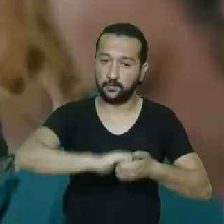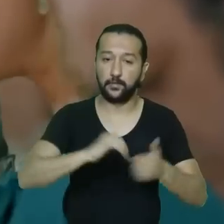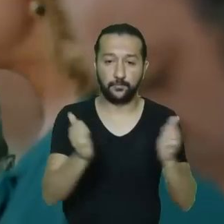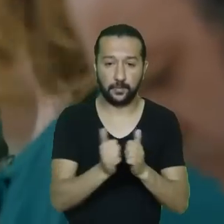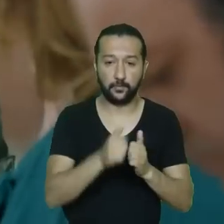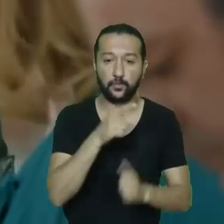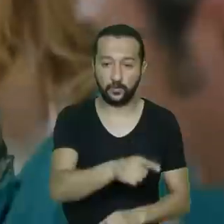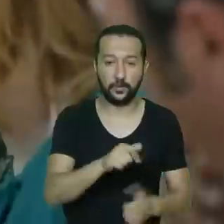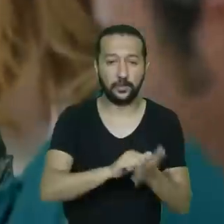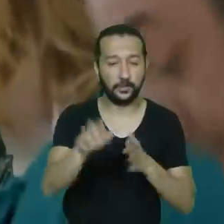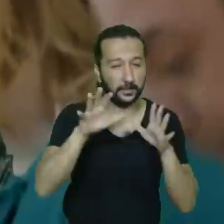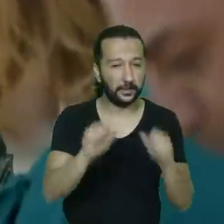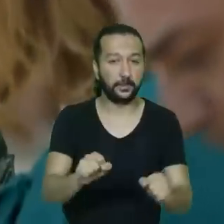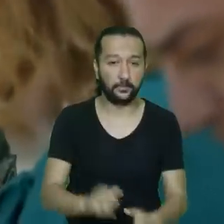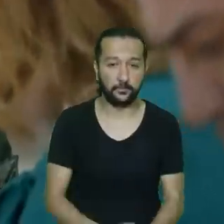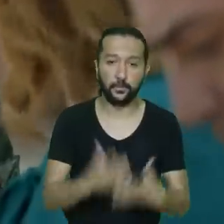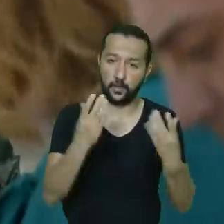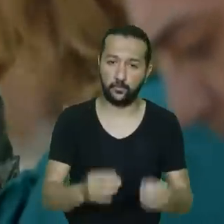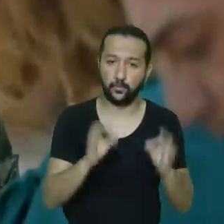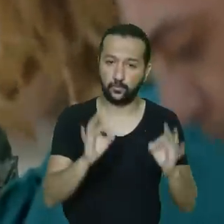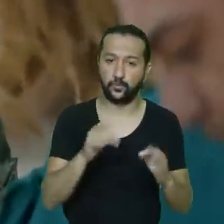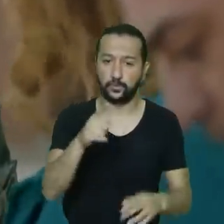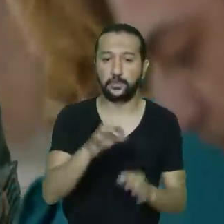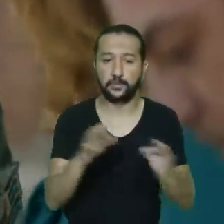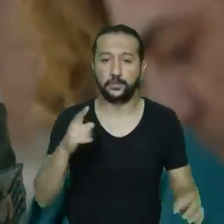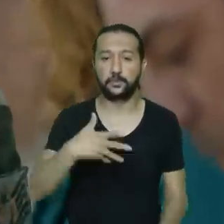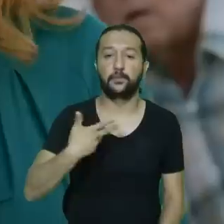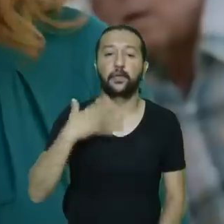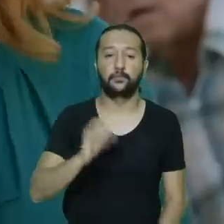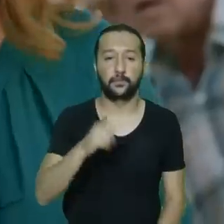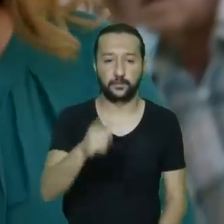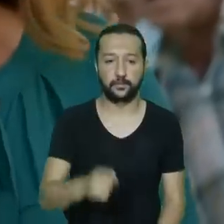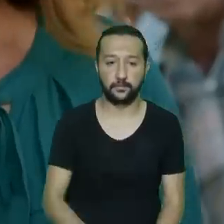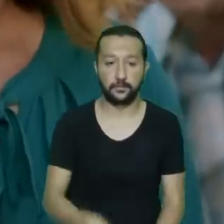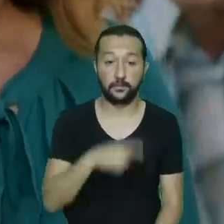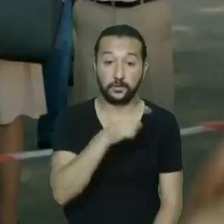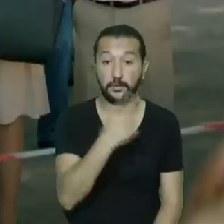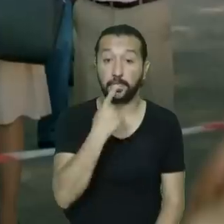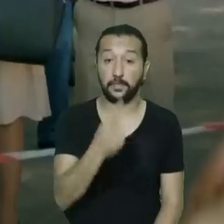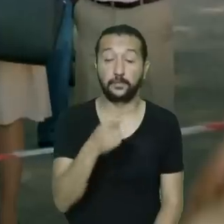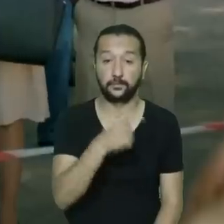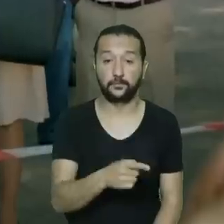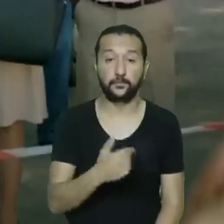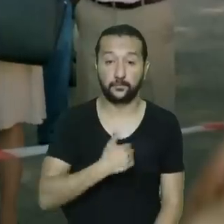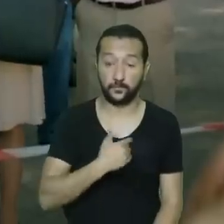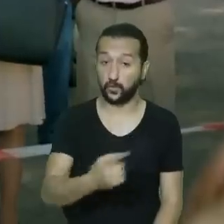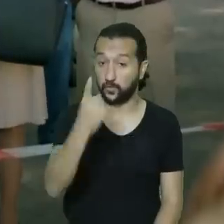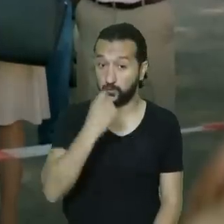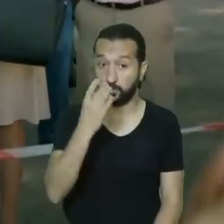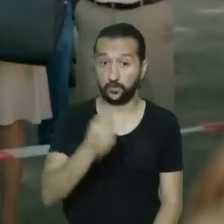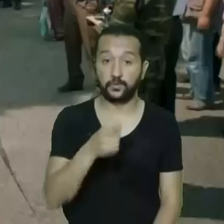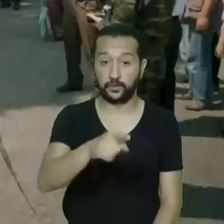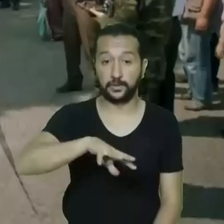birliğiyle bunları yakalayalım. Elbette başkanım, siz hiç merak etmeyin. Yalnız beni